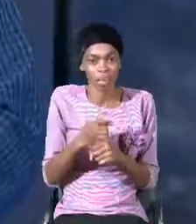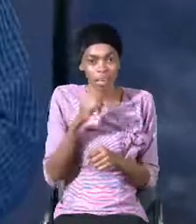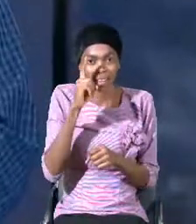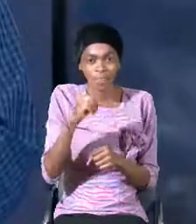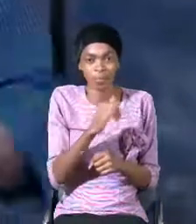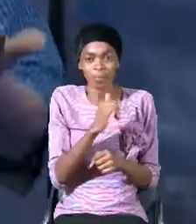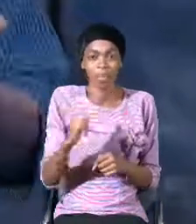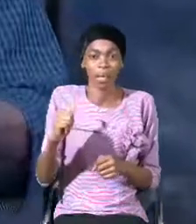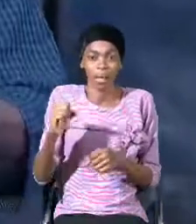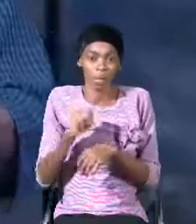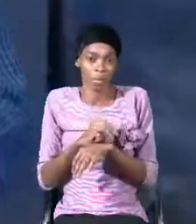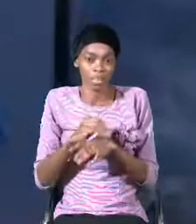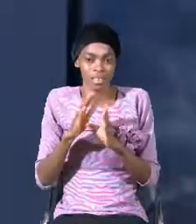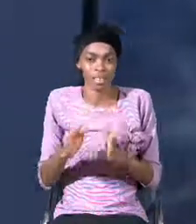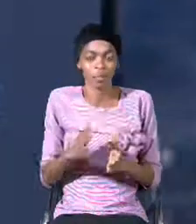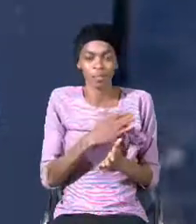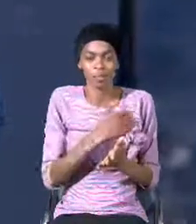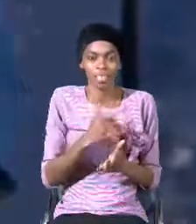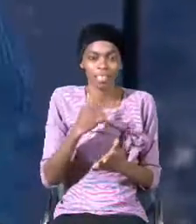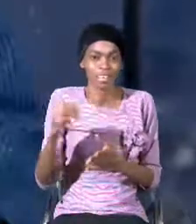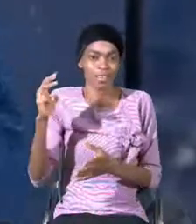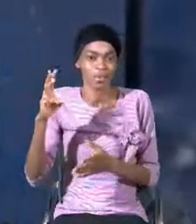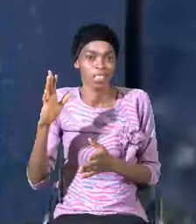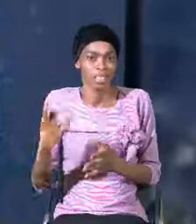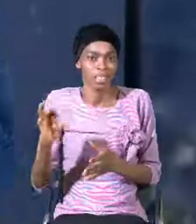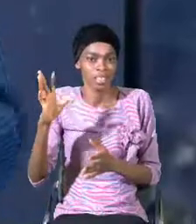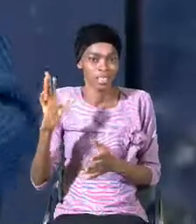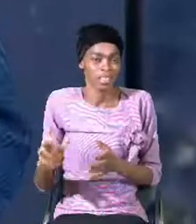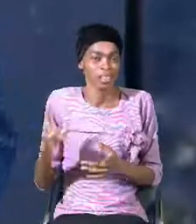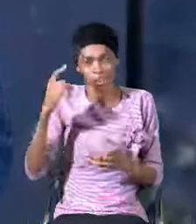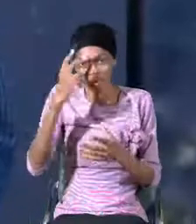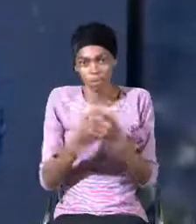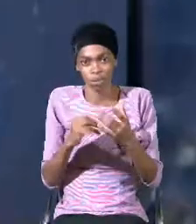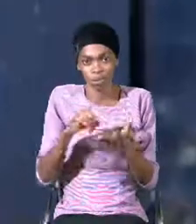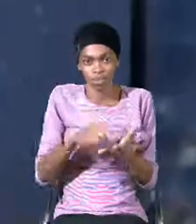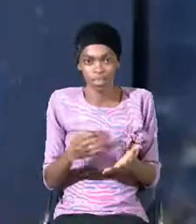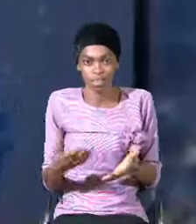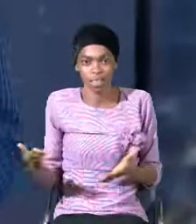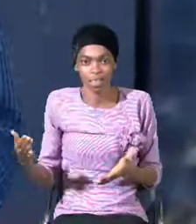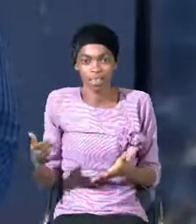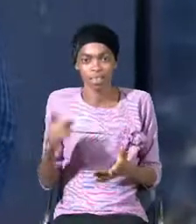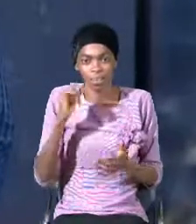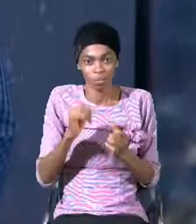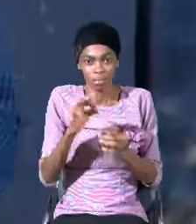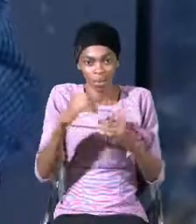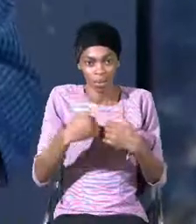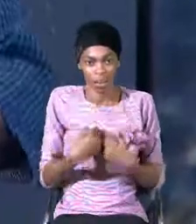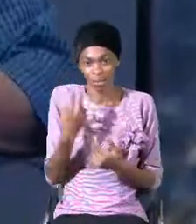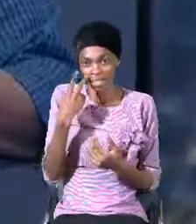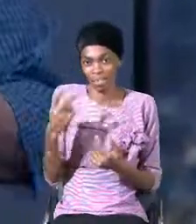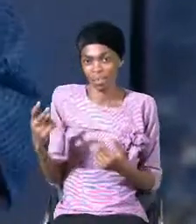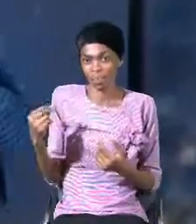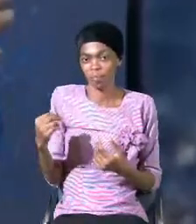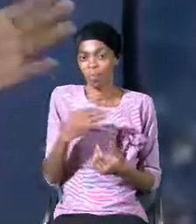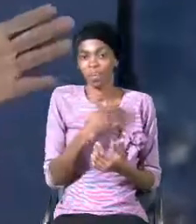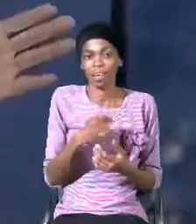pour t'établir, ministre et témoin, des choses que tu as vues et de celles pour